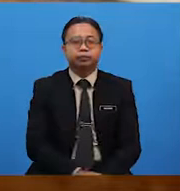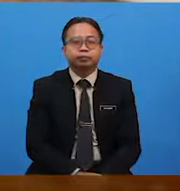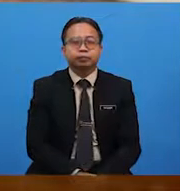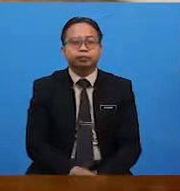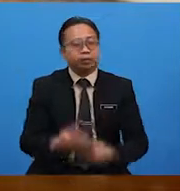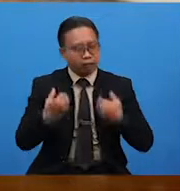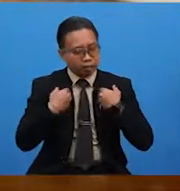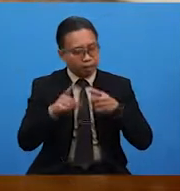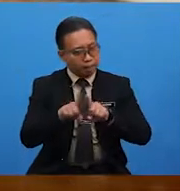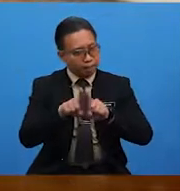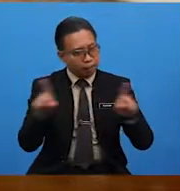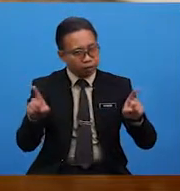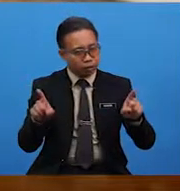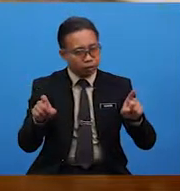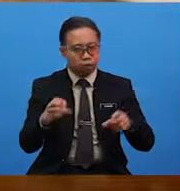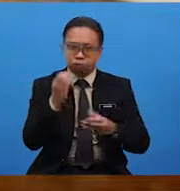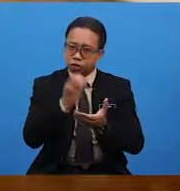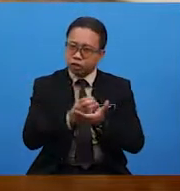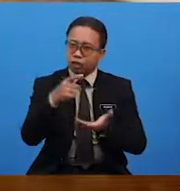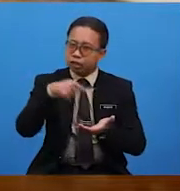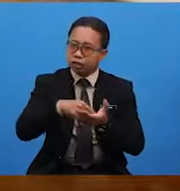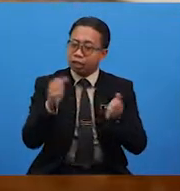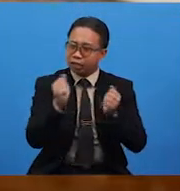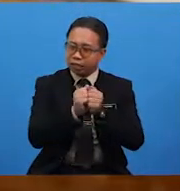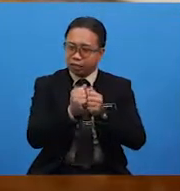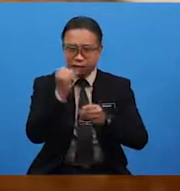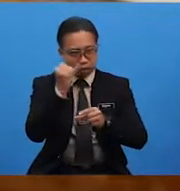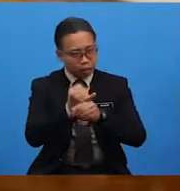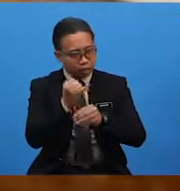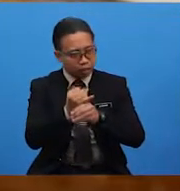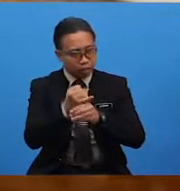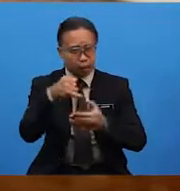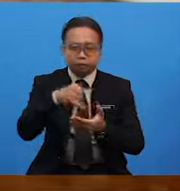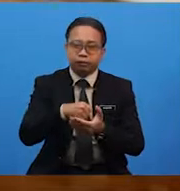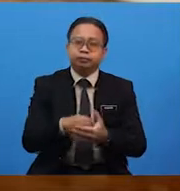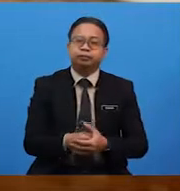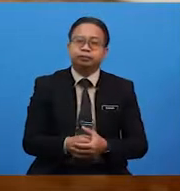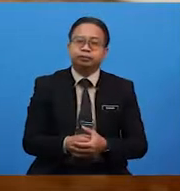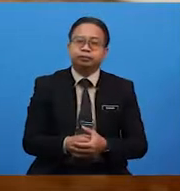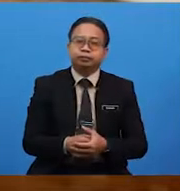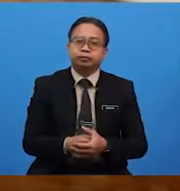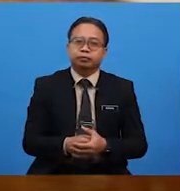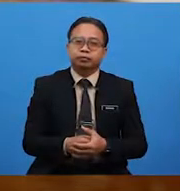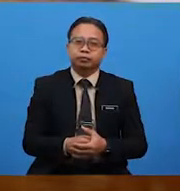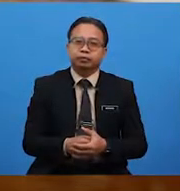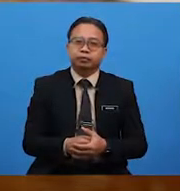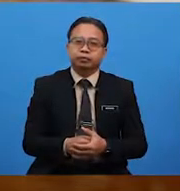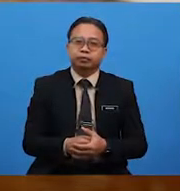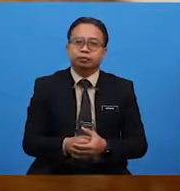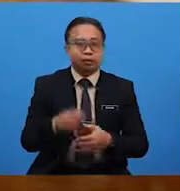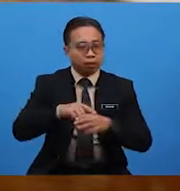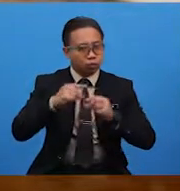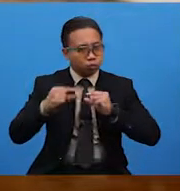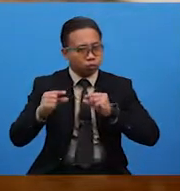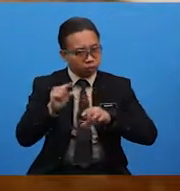terdapat perbezaan catat kita chat-an ini dengan karya tradisi catatan sebelum ini di Eropa sebenarnya hewan m yang